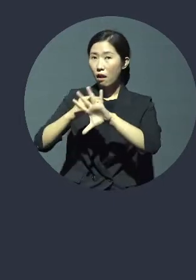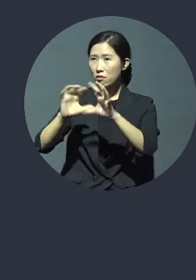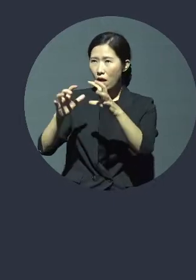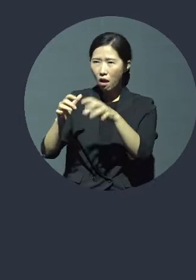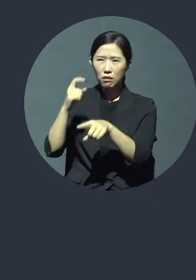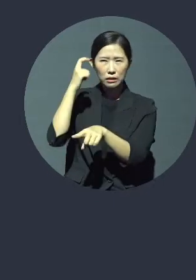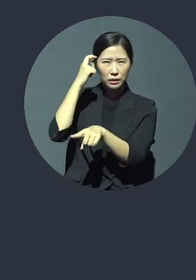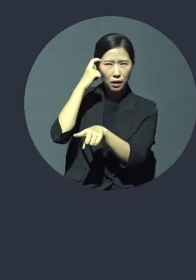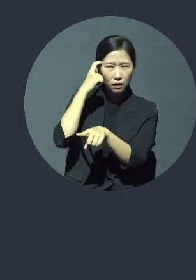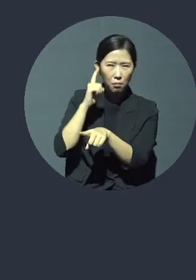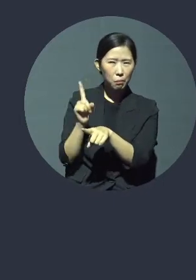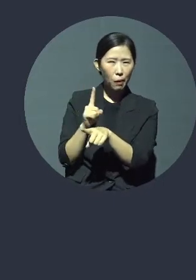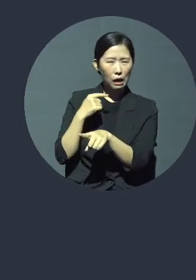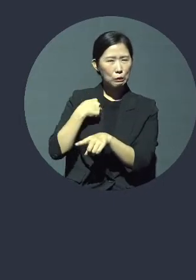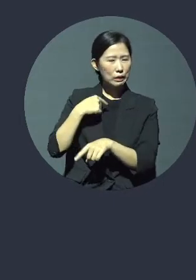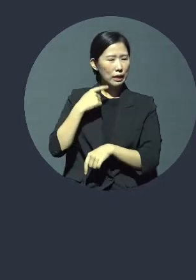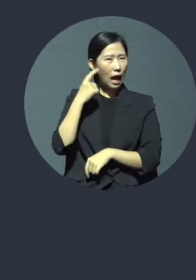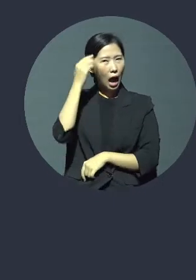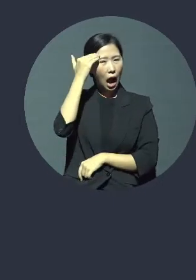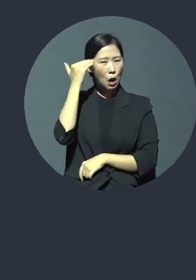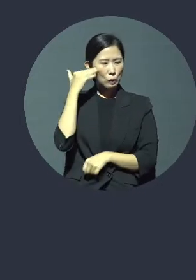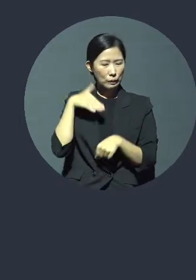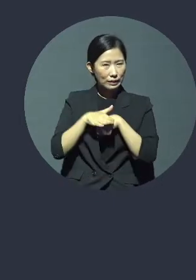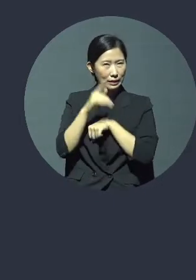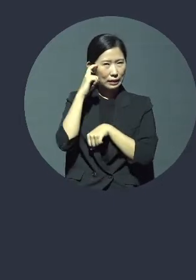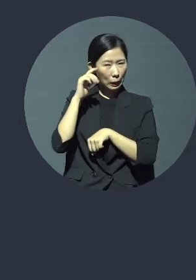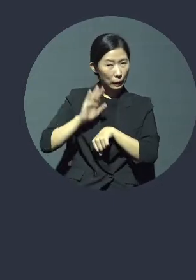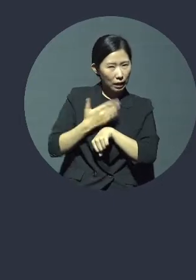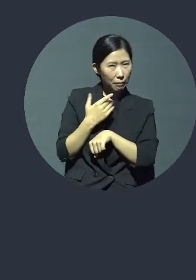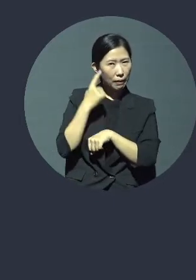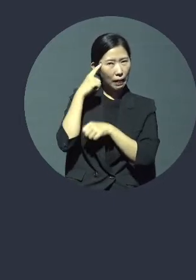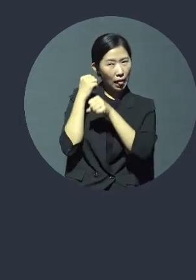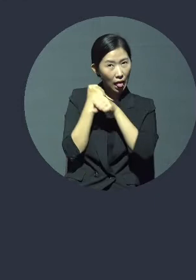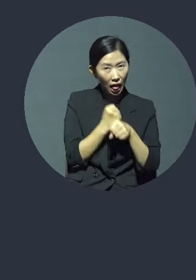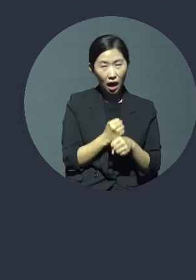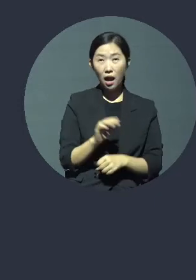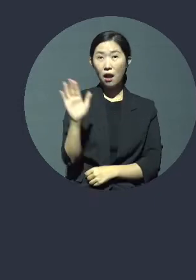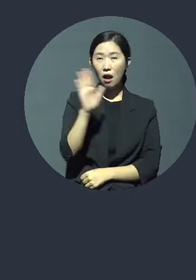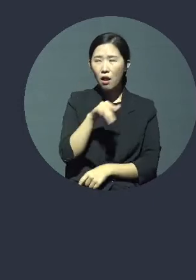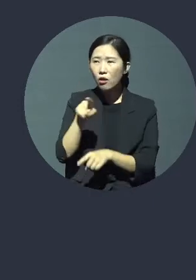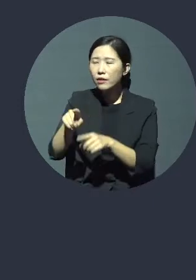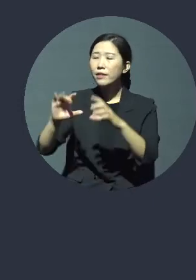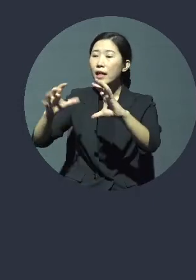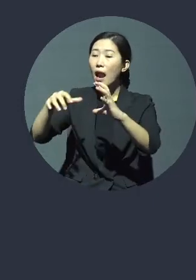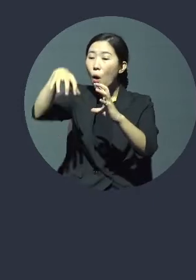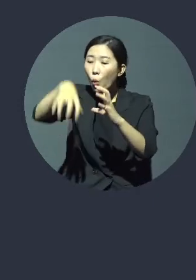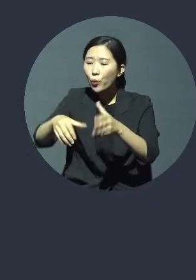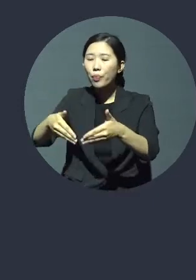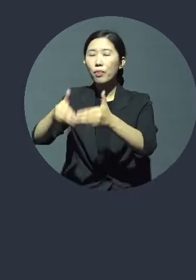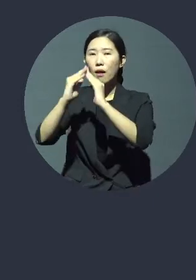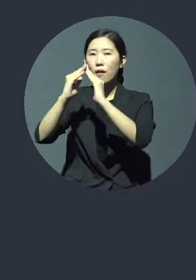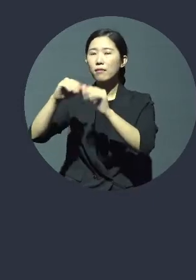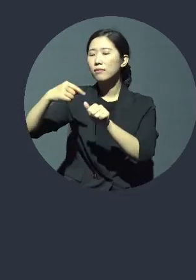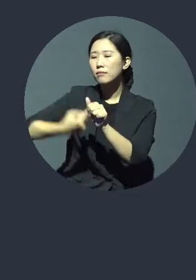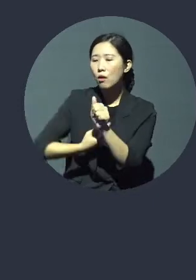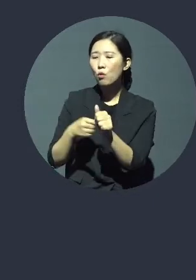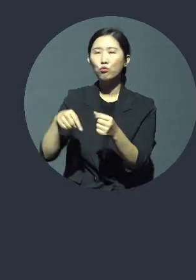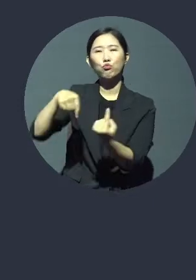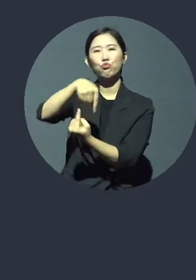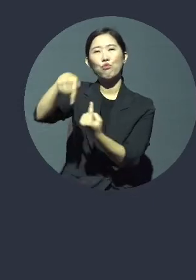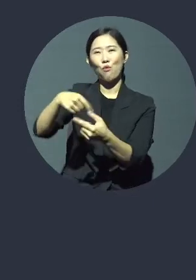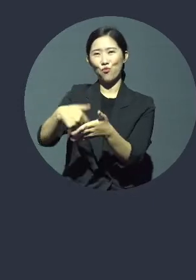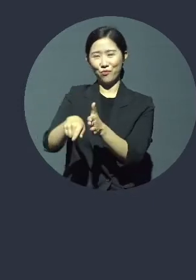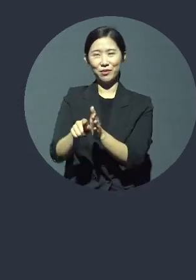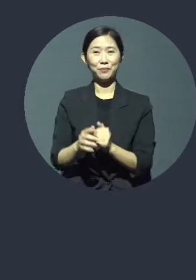것이 설립의 기본 취지라고 말씀드릴 수가 있습니다. 한 가지만 예로 말씀을 드리겠습니다. 여러분, 남미 하면은